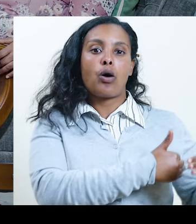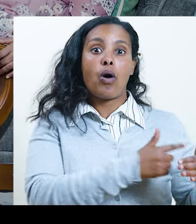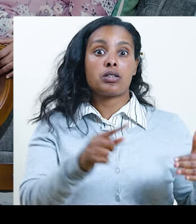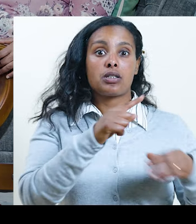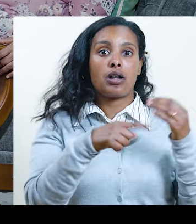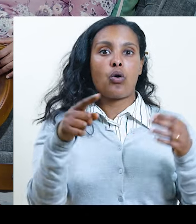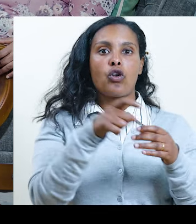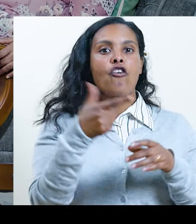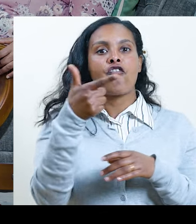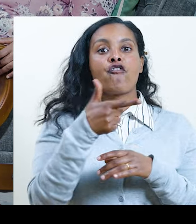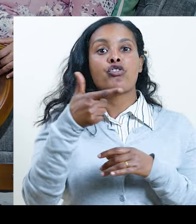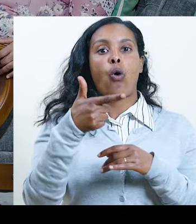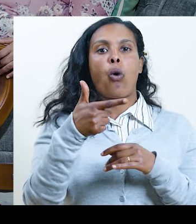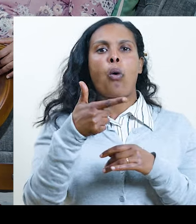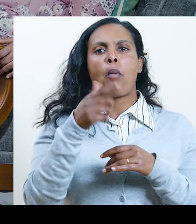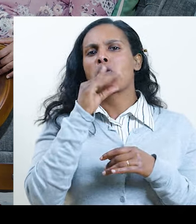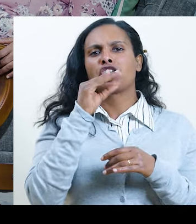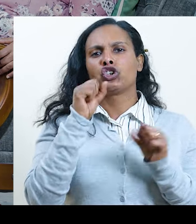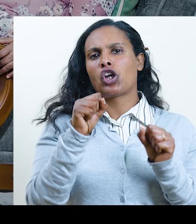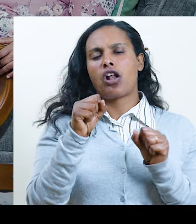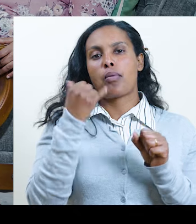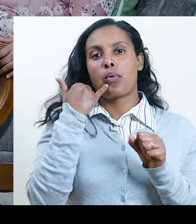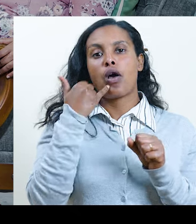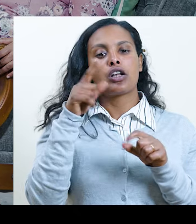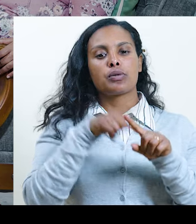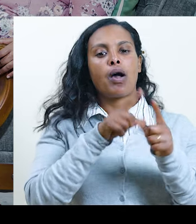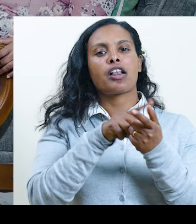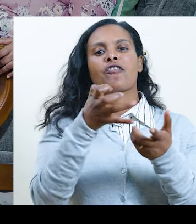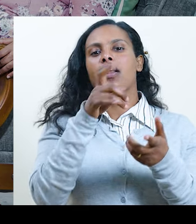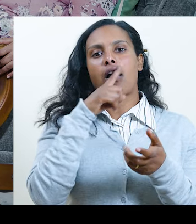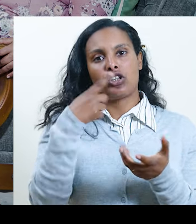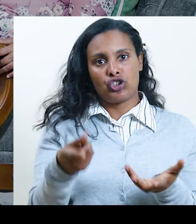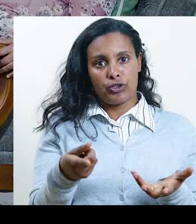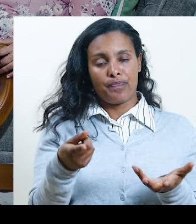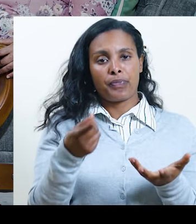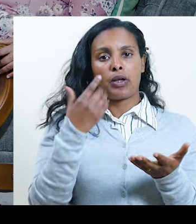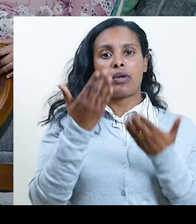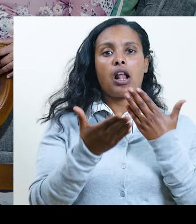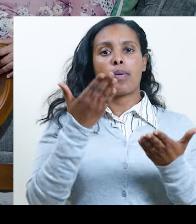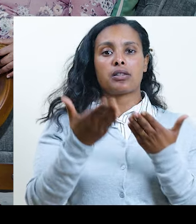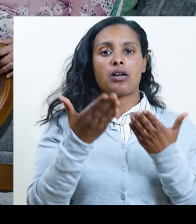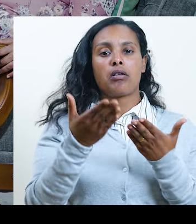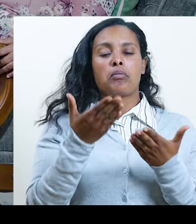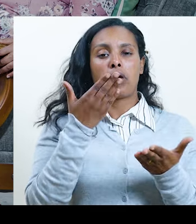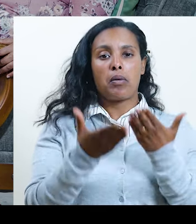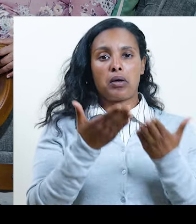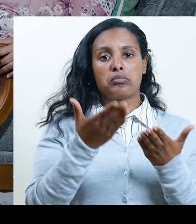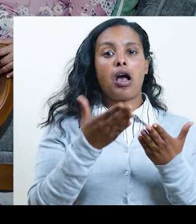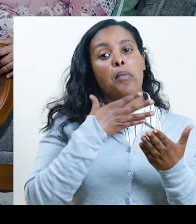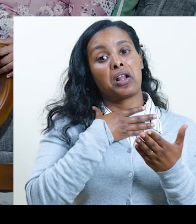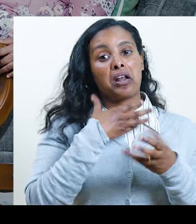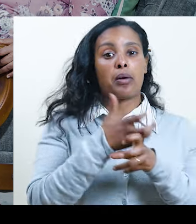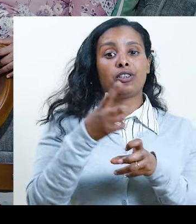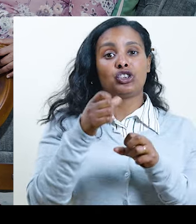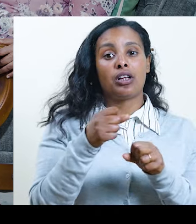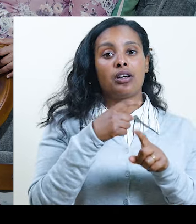አጠገቧ ስለሆነ ቪዲዮ ኮል ማውራት ብትችሉ አንቺን ማግኘት ትፈልጋለች። ምናልባት አማርኛ ነው ሊቸግራት